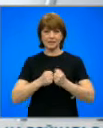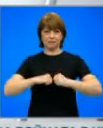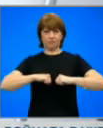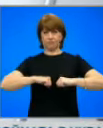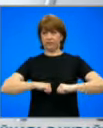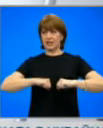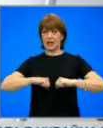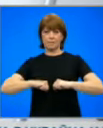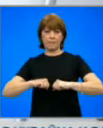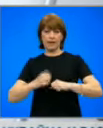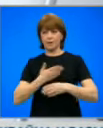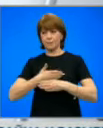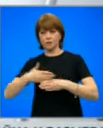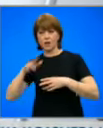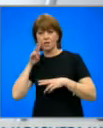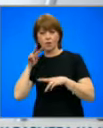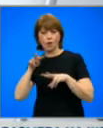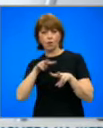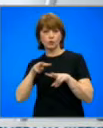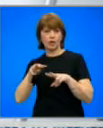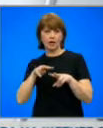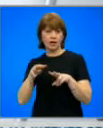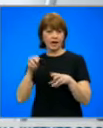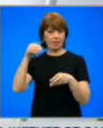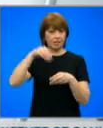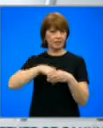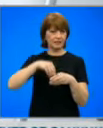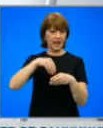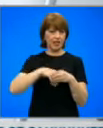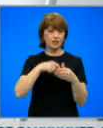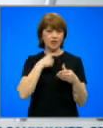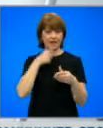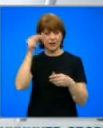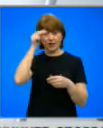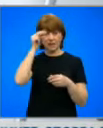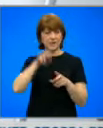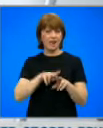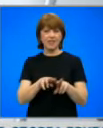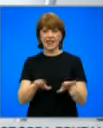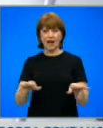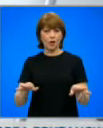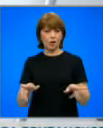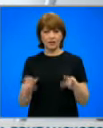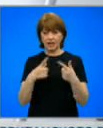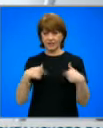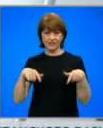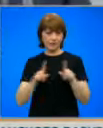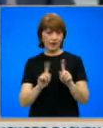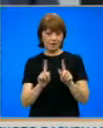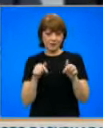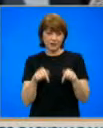да продължават да контролират голяма част от гласовете на българския народ, всички ние може би нямаше да сме тук